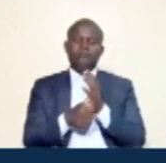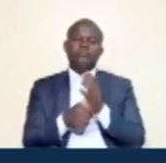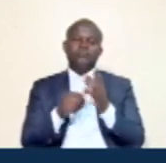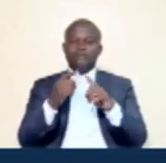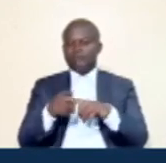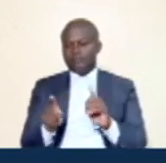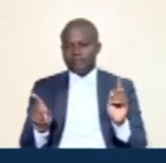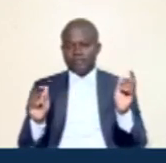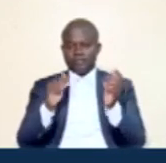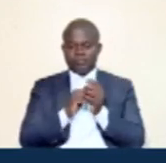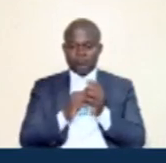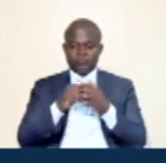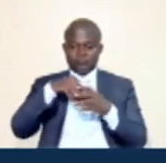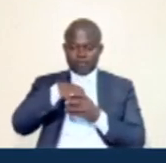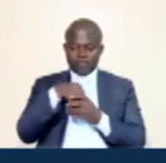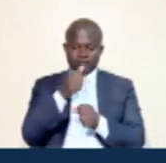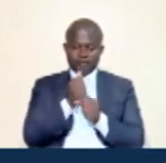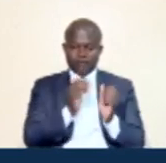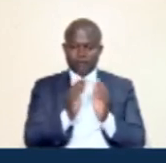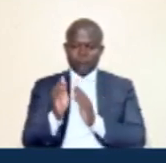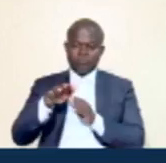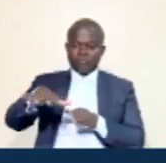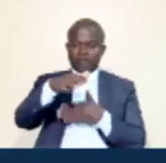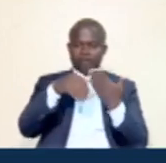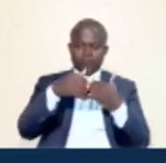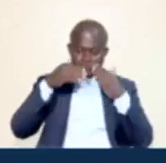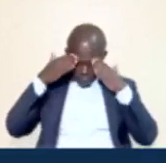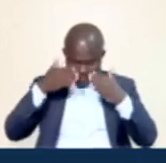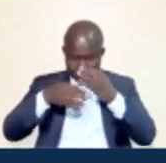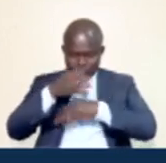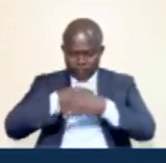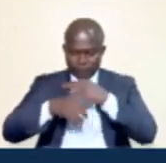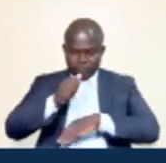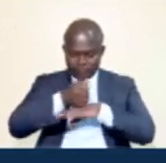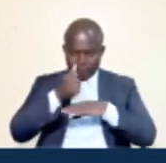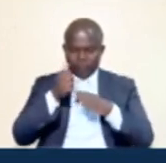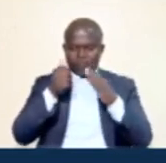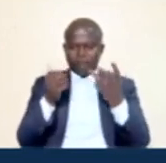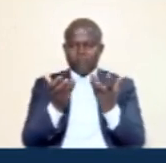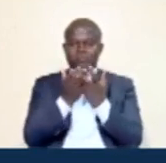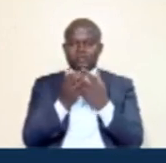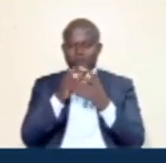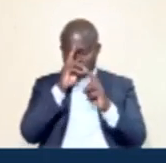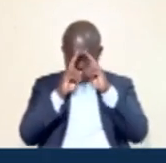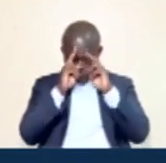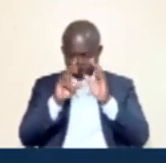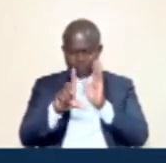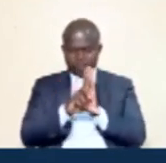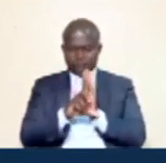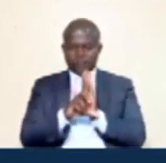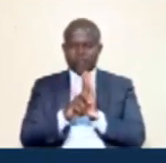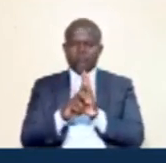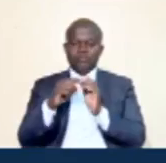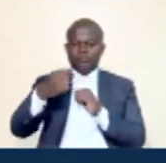n'ibindi. Harimo kandi kunoza imitunganyirize y'ibyanya byahariwe inganda, gushyiraho ingamba zihuriweho zo kubahiriza amabwiriza y'ubuziranenge